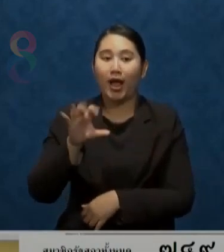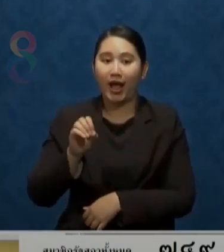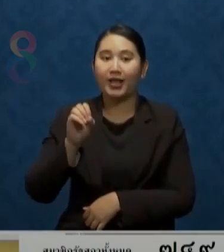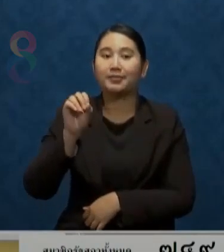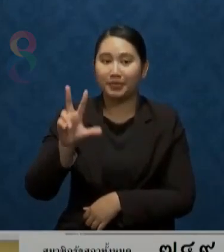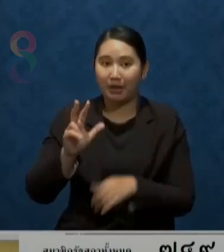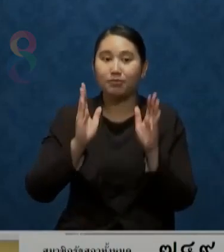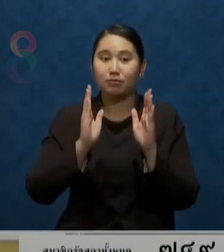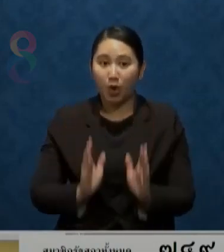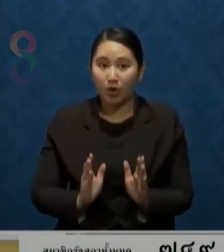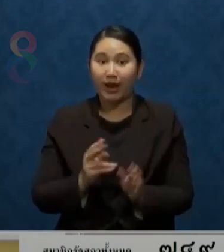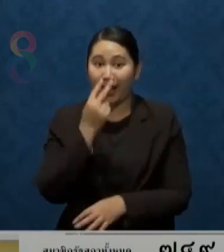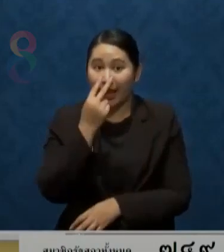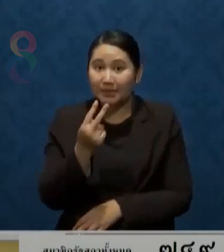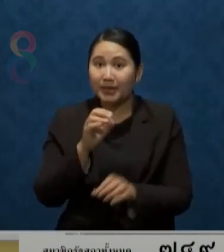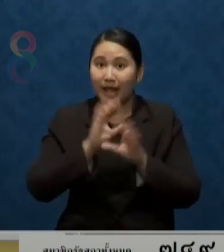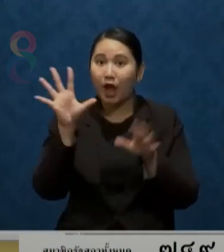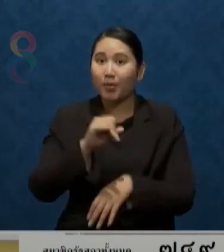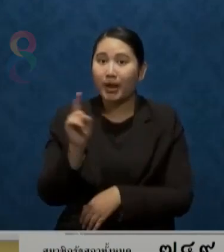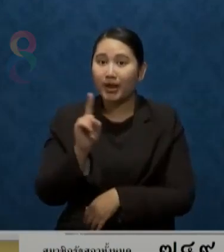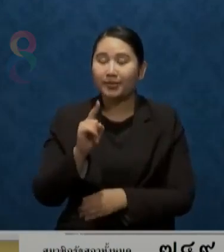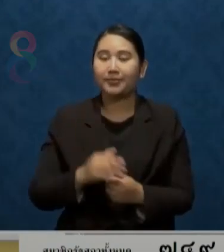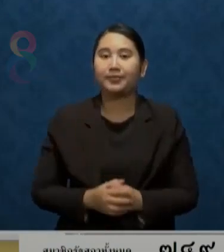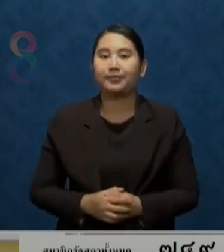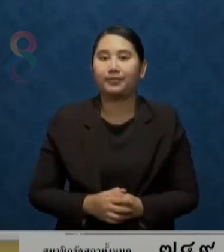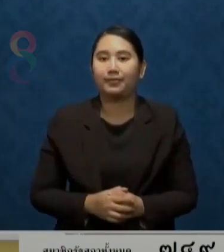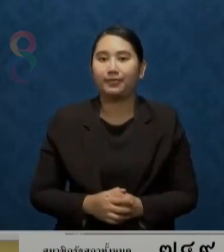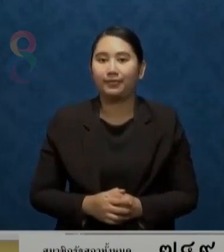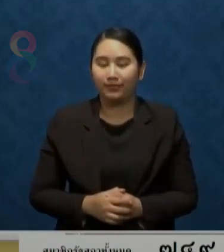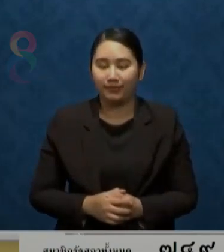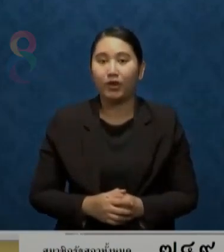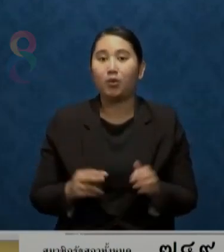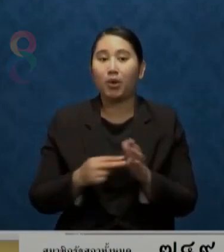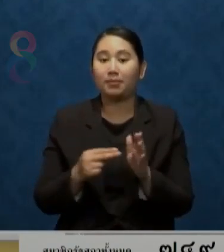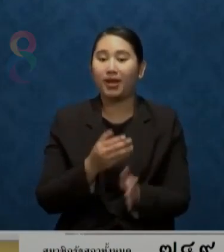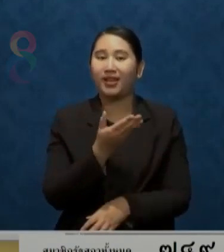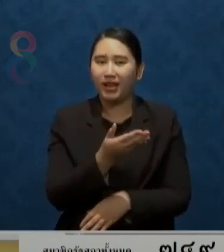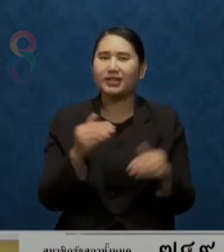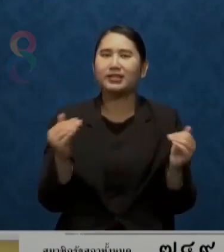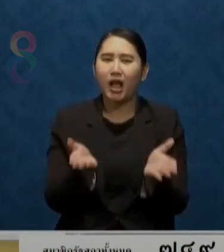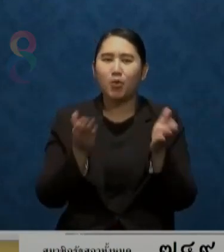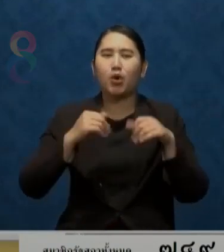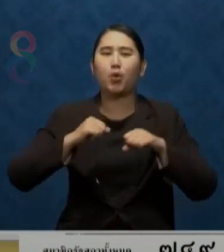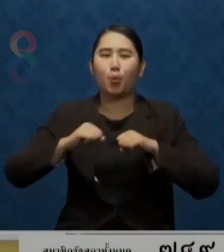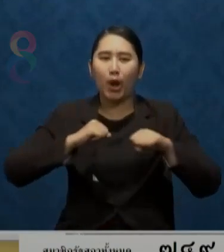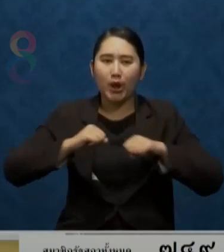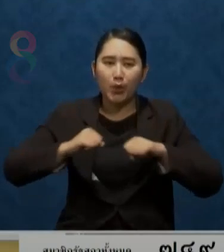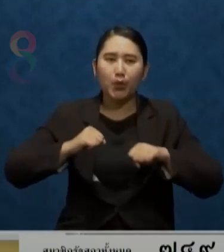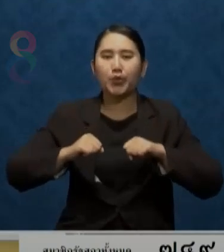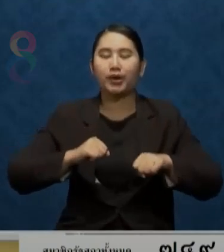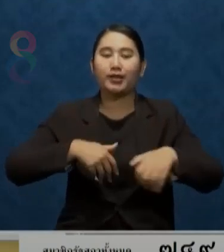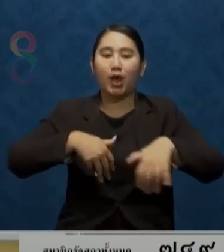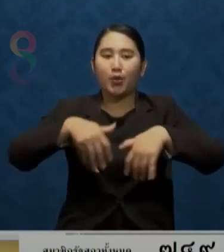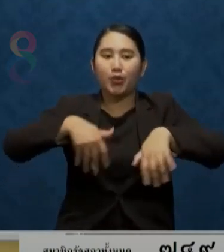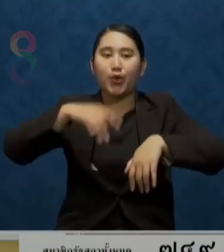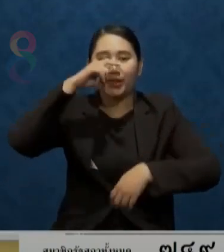นเห็นไหมครับตัวเลขนี้มาจากไหนครับก็มาจากสิ่งที่ท่านไปสนับสนุนให้เด็กเยาวชนประชาช